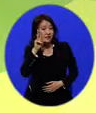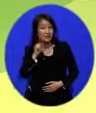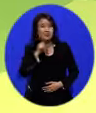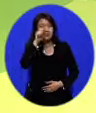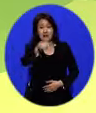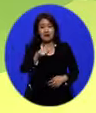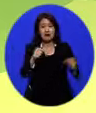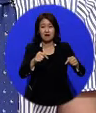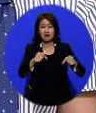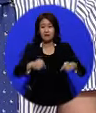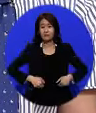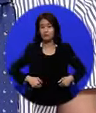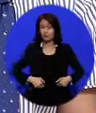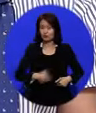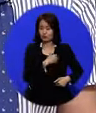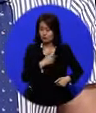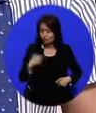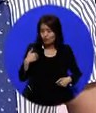1박 2일도 할 수 있는 얘기예요.